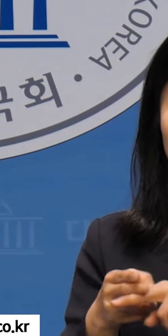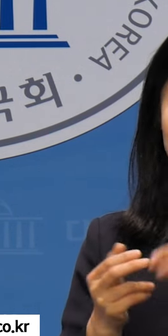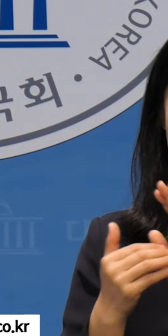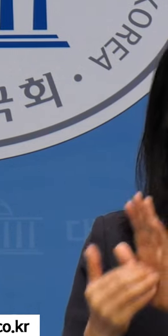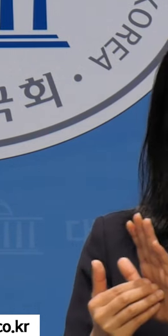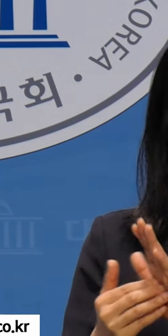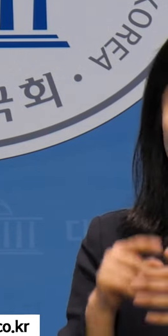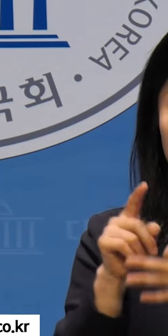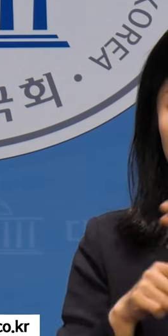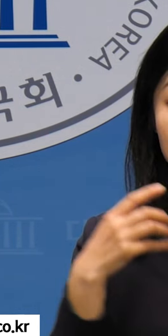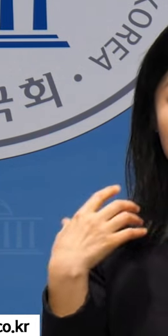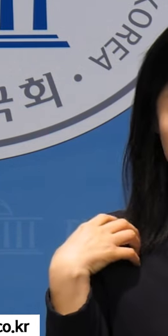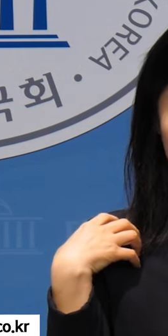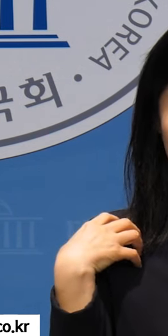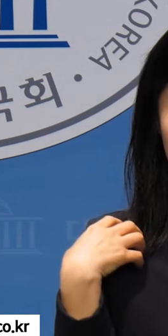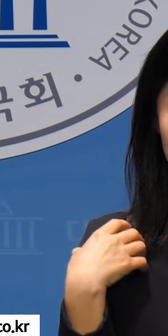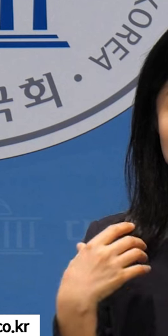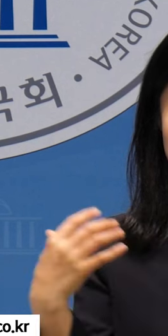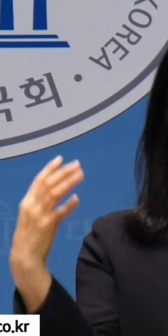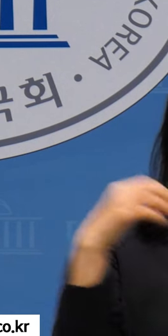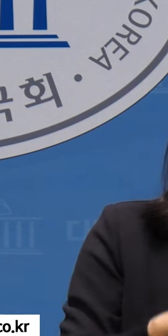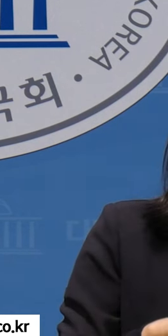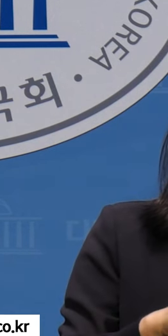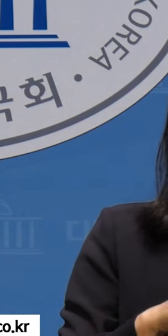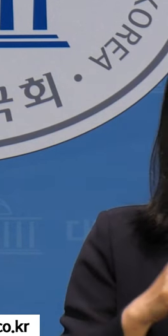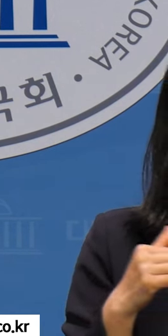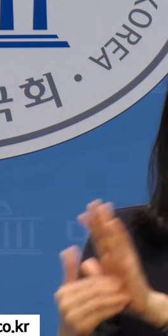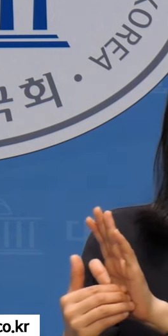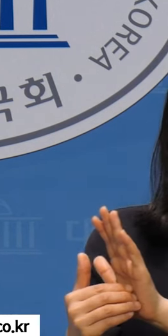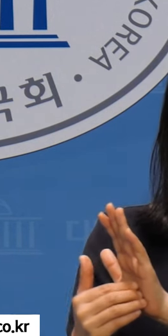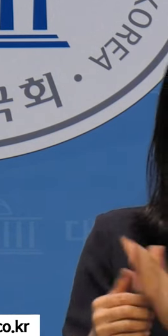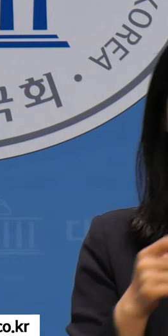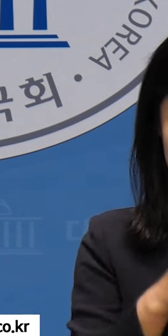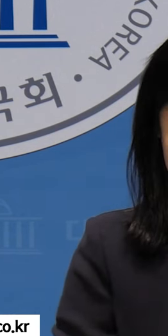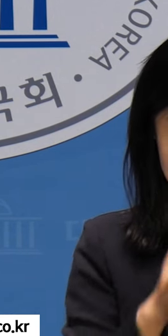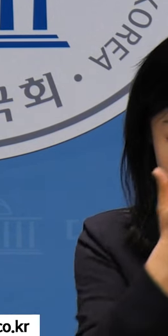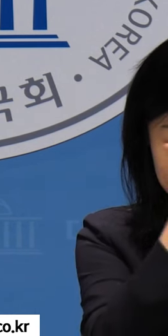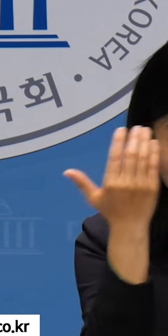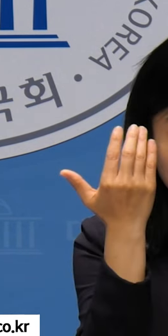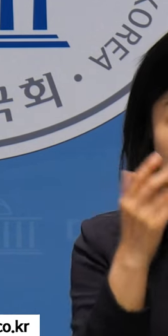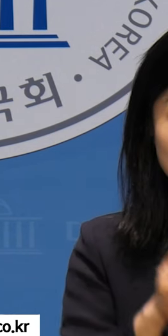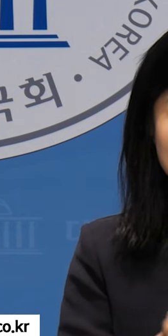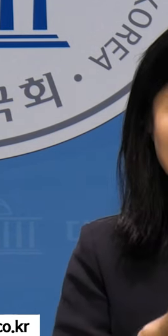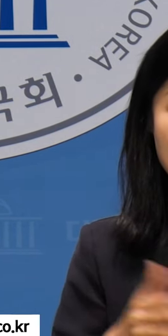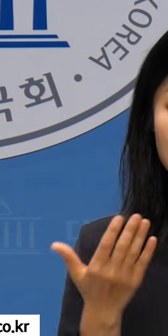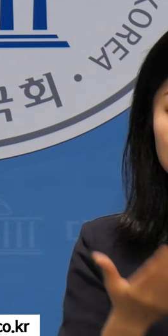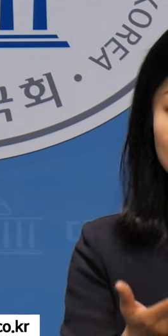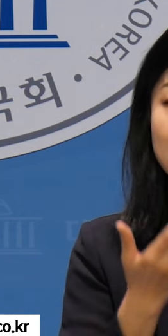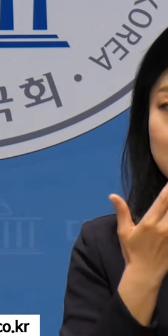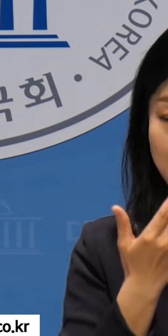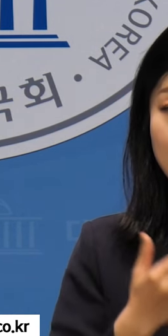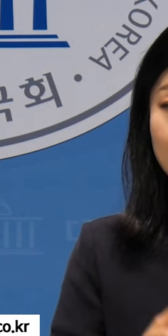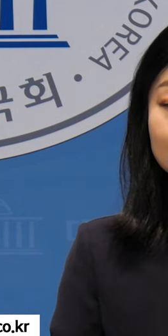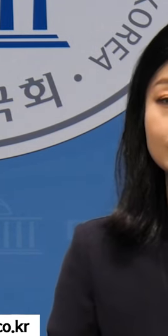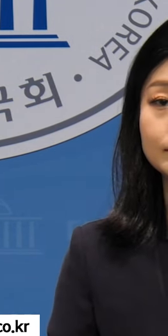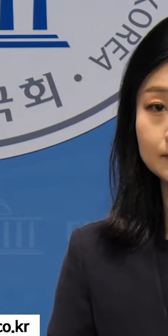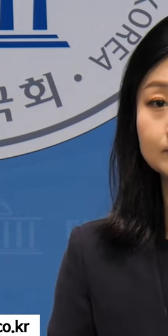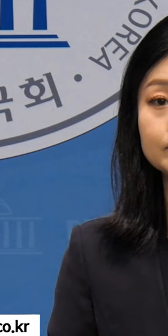맞서 윤석열 정권의 탄압에서 피해를 입은 청년들의 문제 해결에도 앞장서겠습니다.